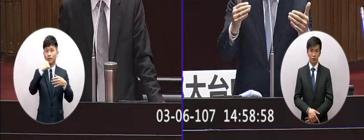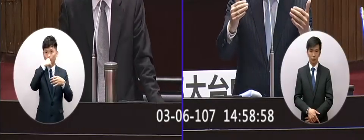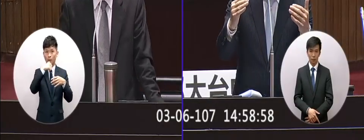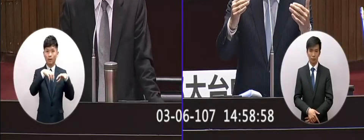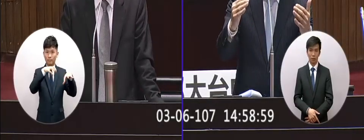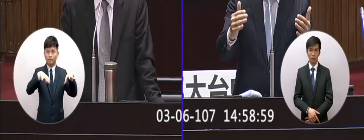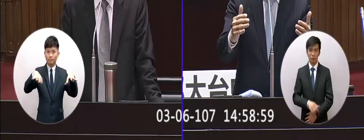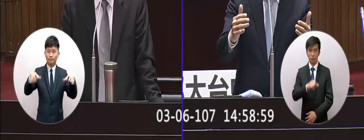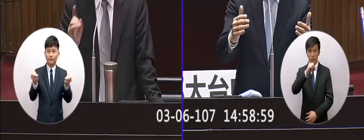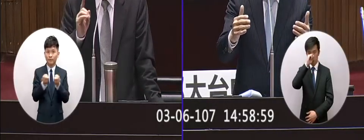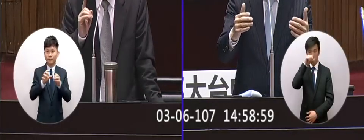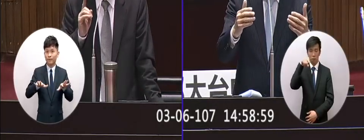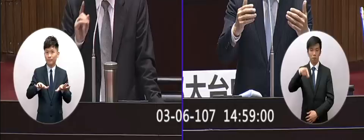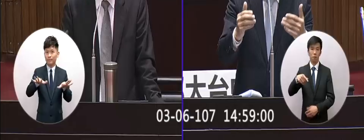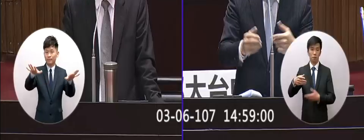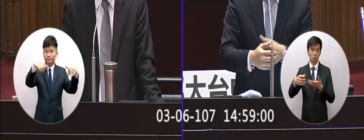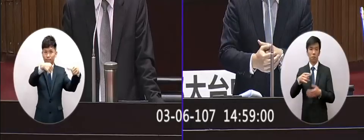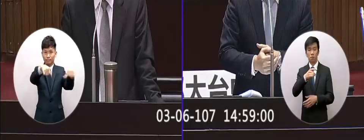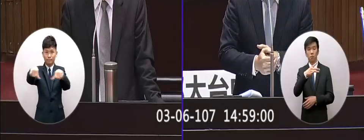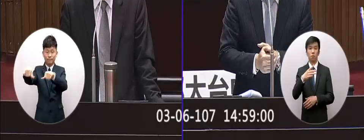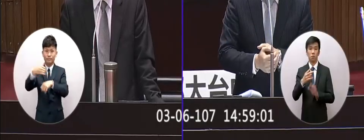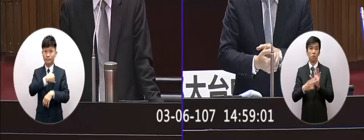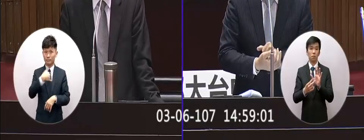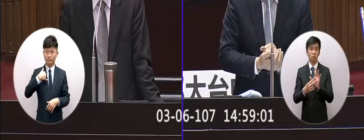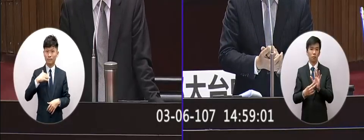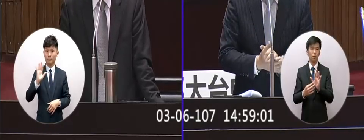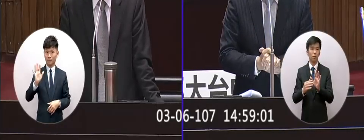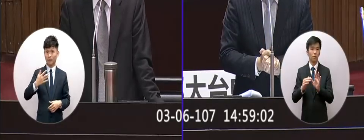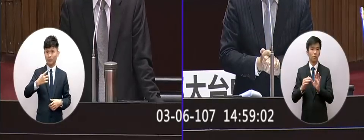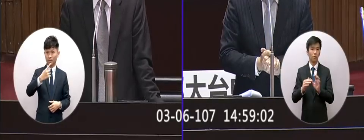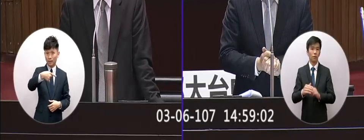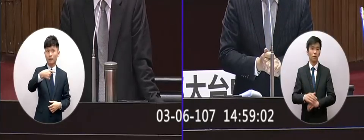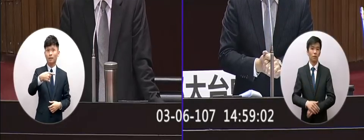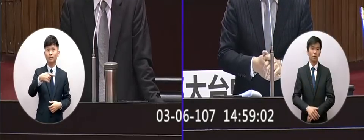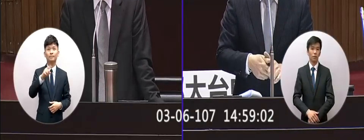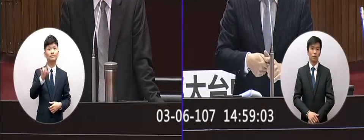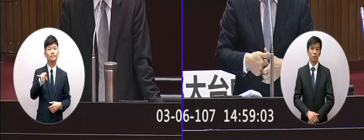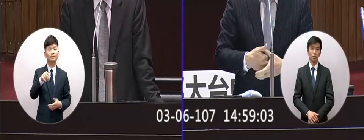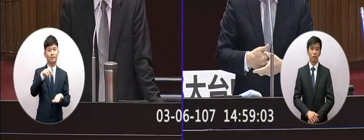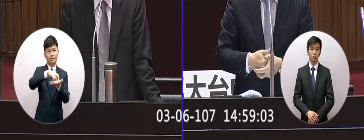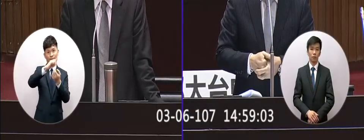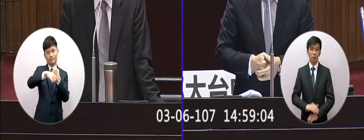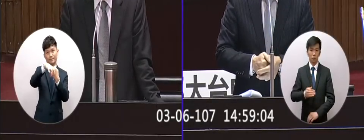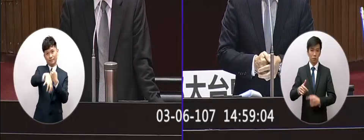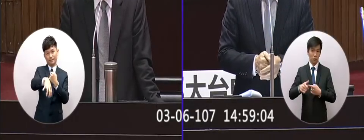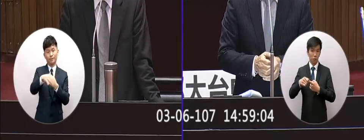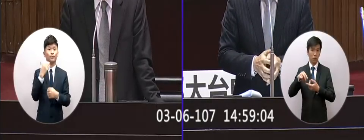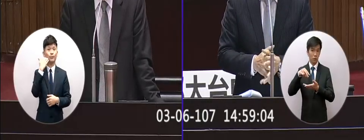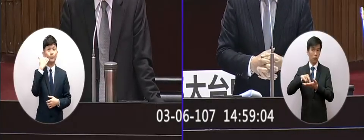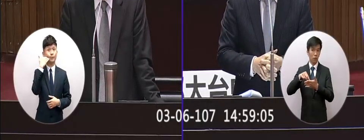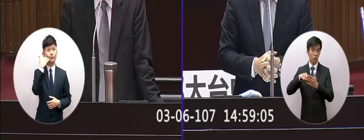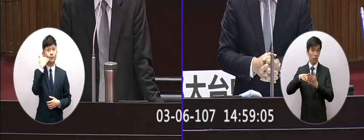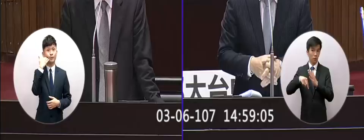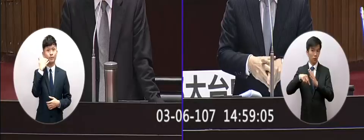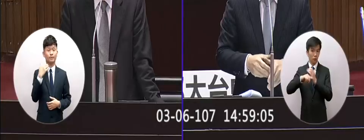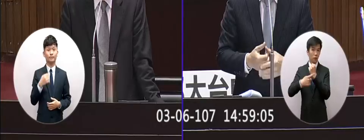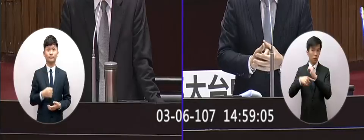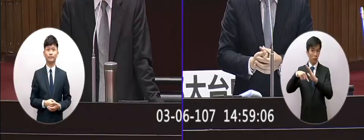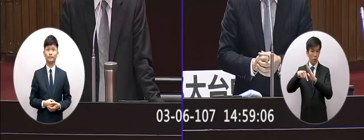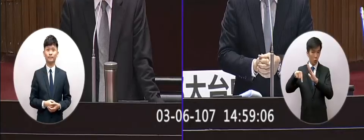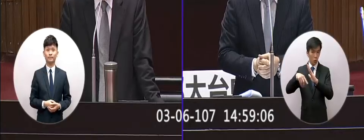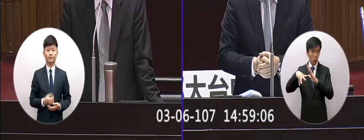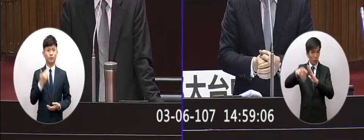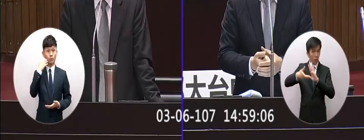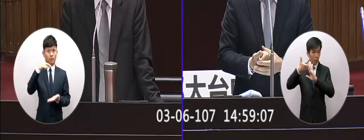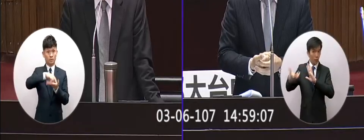展。 这个都是我们的理由。 但是第一张牌呢是立法院呐， 立法院。 对，如果立法院， 所以你认为应该先签立法